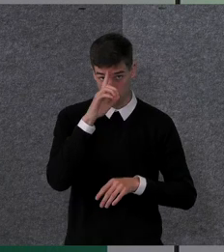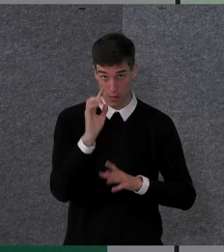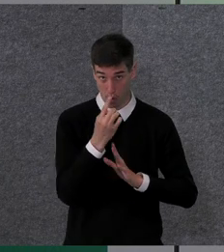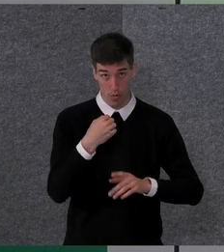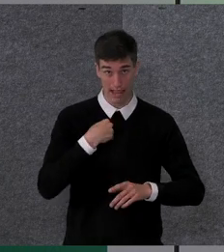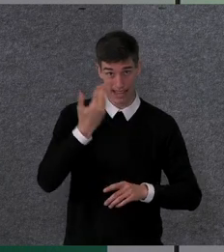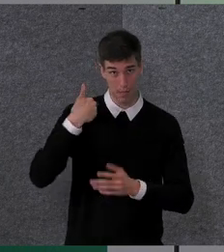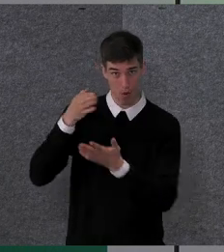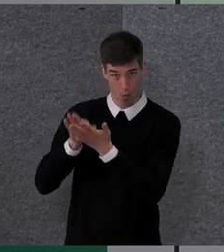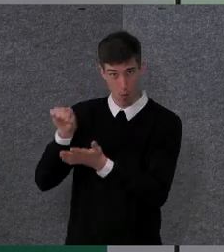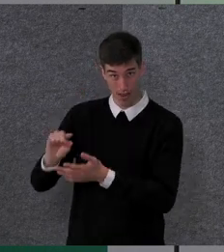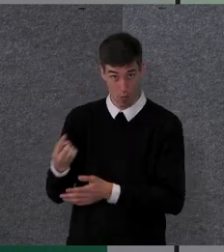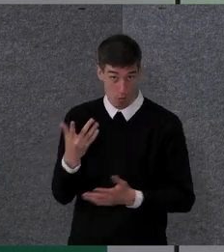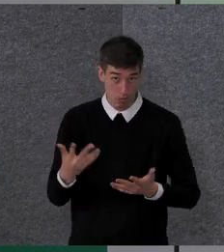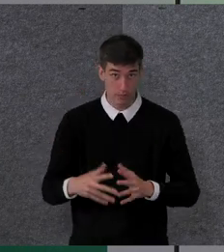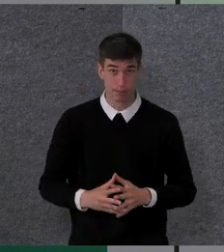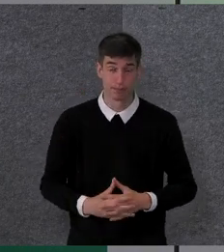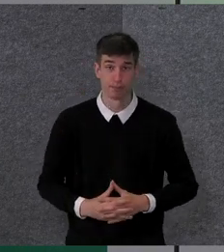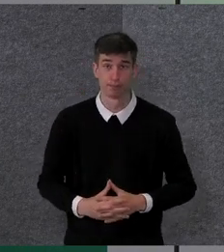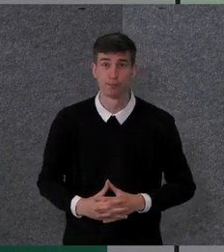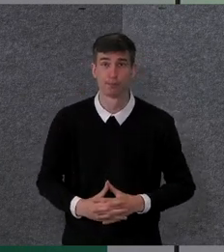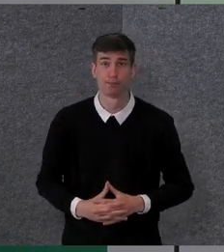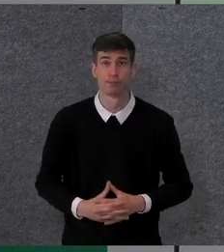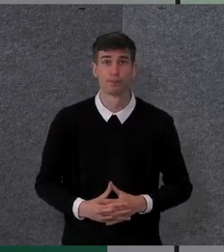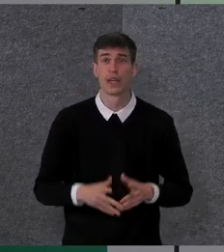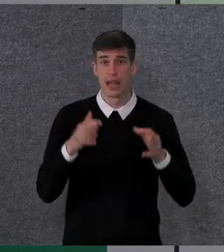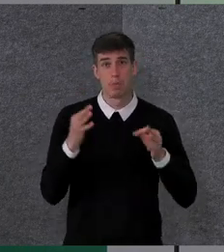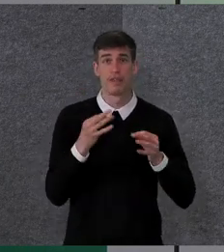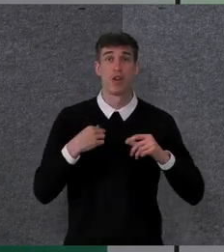Ich kann mich noch an die allgemeine Erleichterung erinnern, als er abdrehte.